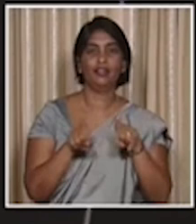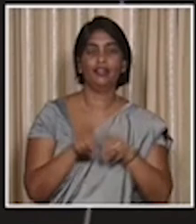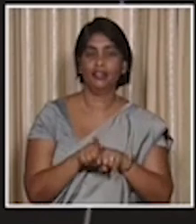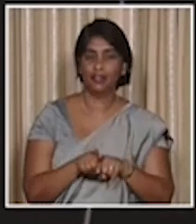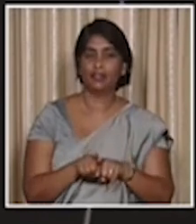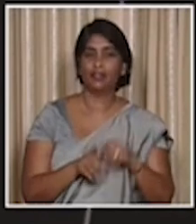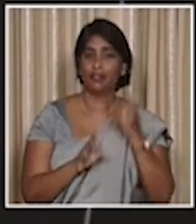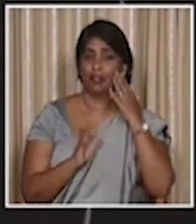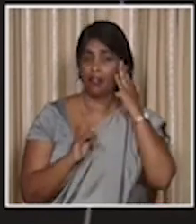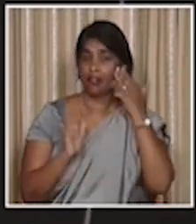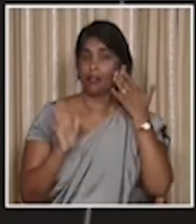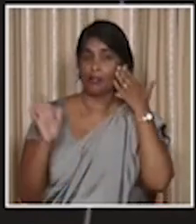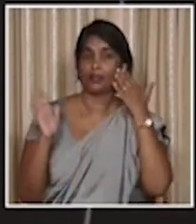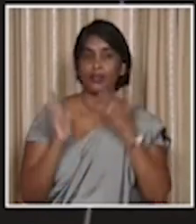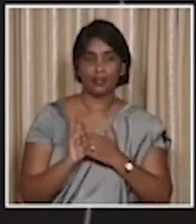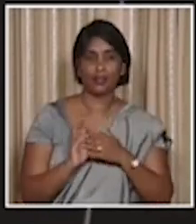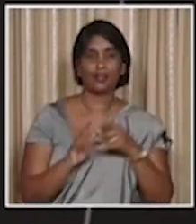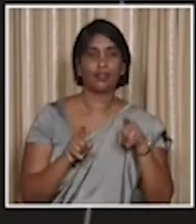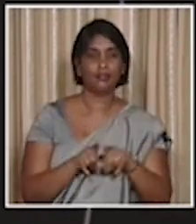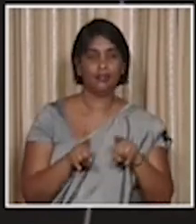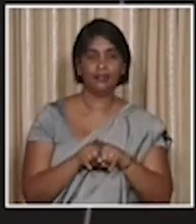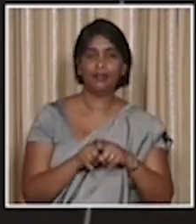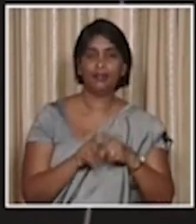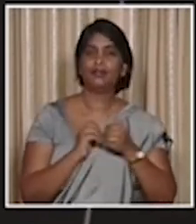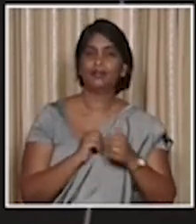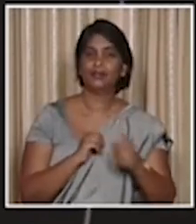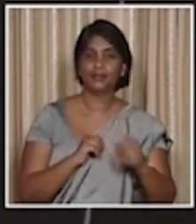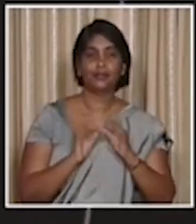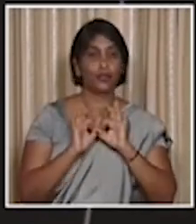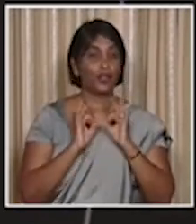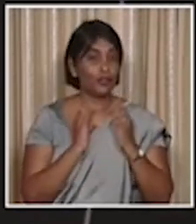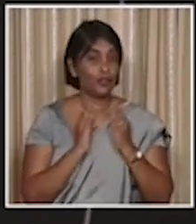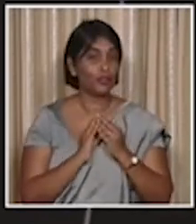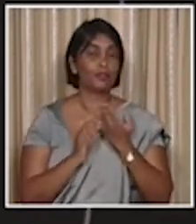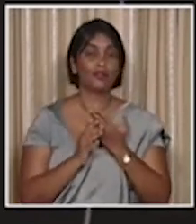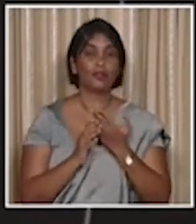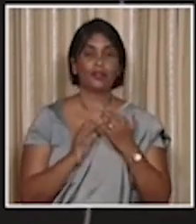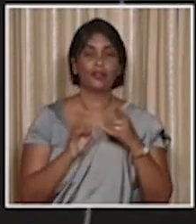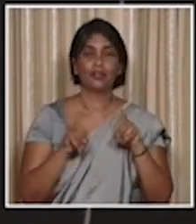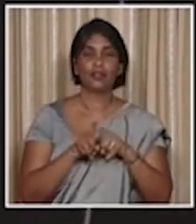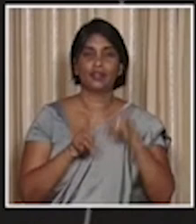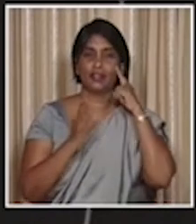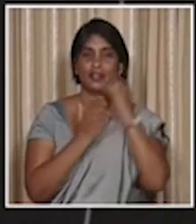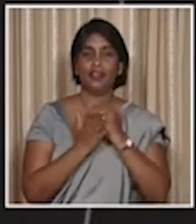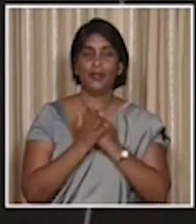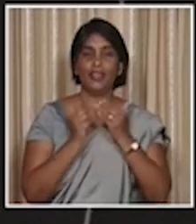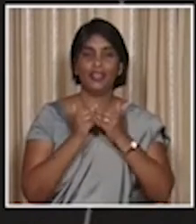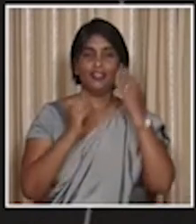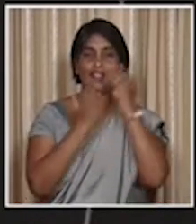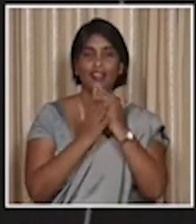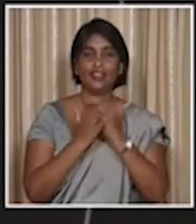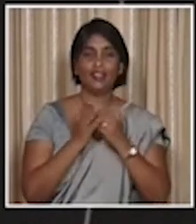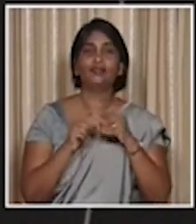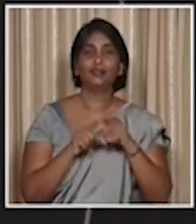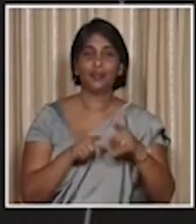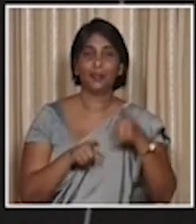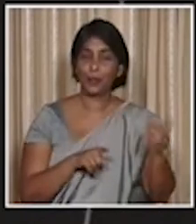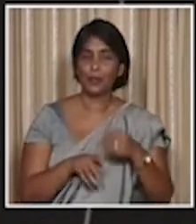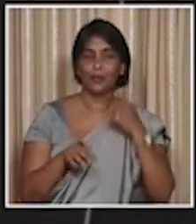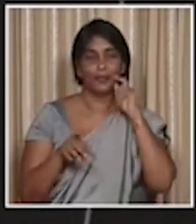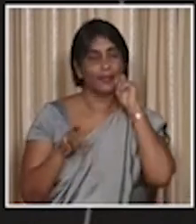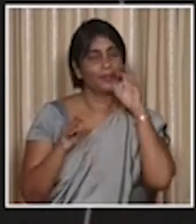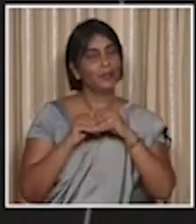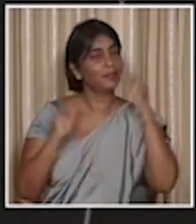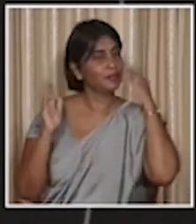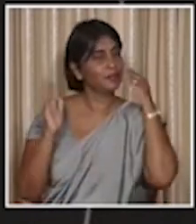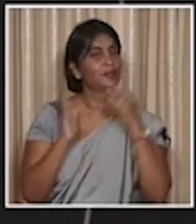කාන්තාව තමුන් වෙනුවෙන් වෙන් කරනවා තමන්ගේ දරුව වෙනුවෙන් තමන්ගේ පවුල් වෙනුවෙන් තමන්ගේ ස්වාමි පුරුෂයෝ වෙනුවෙන් වෙන් කරනවා